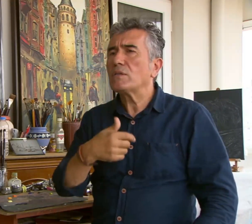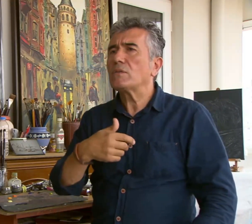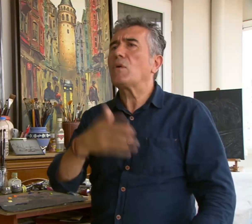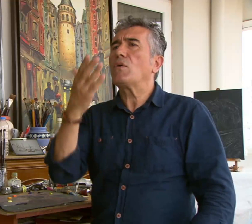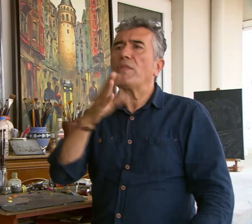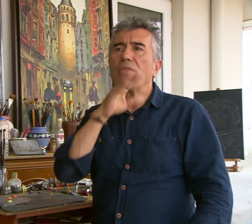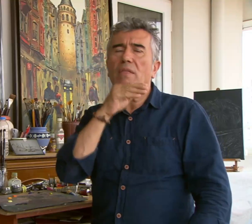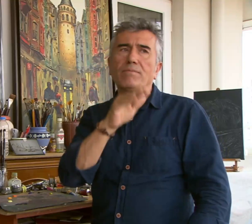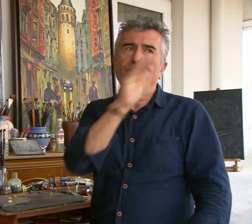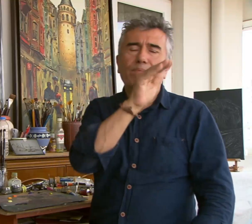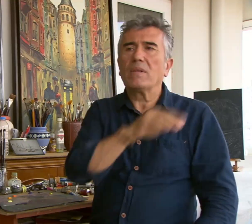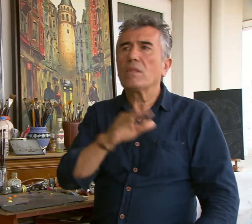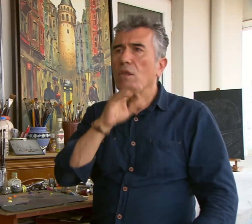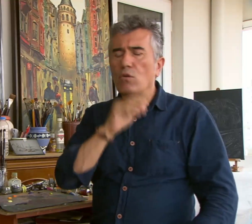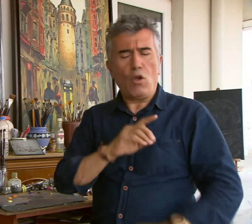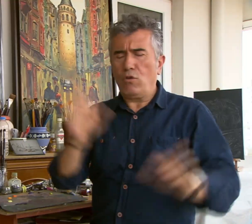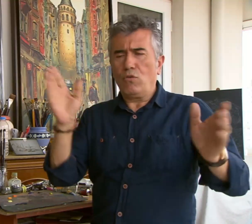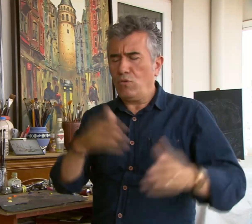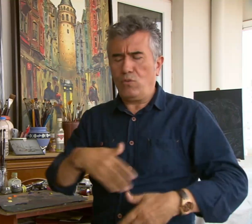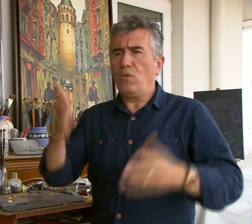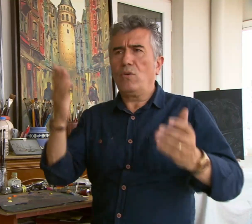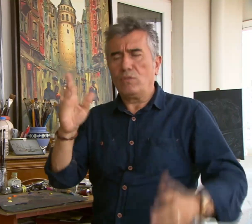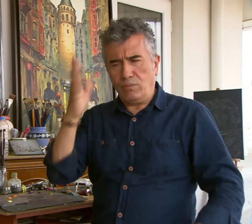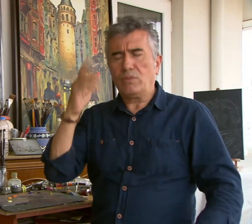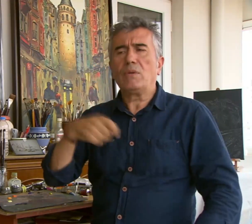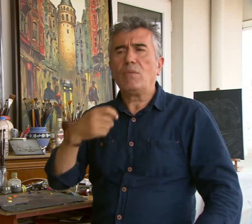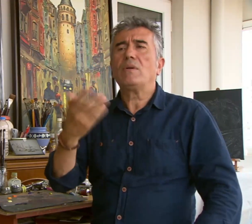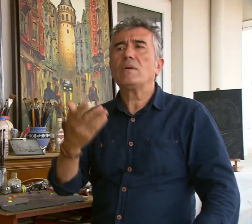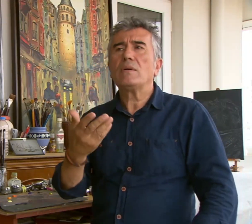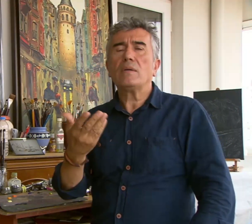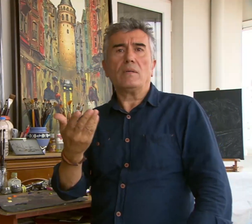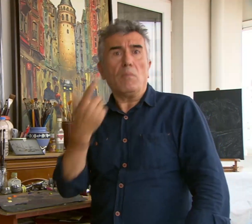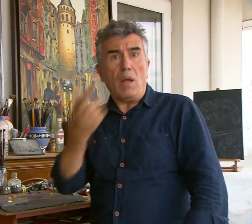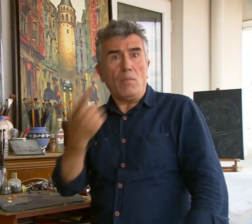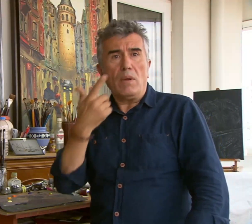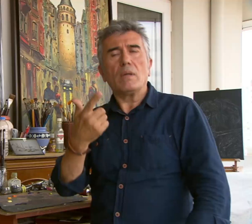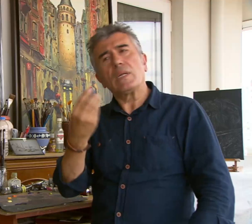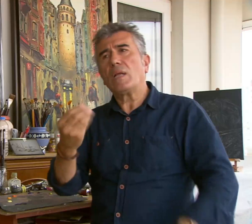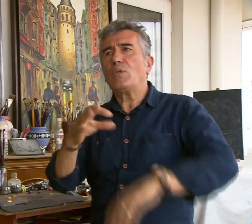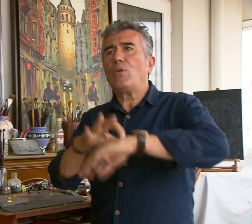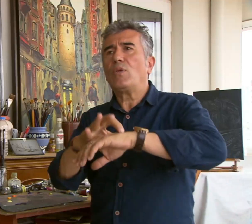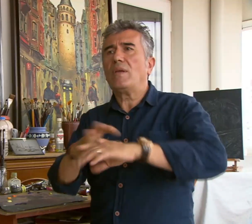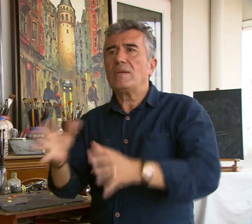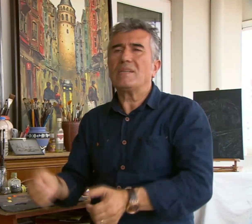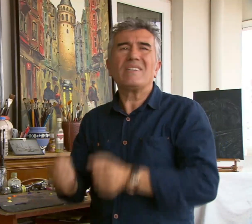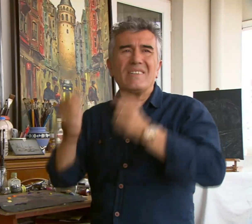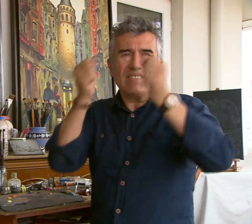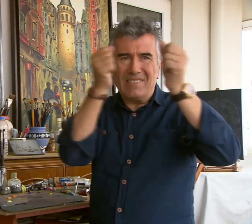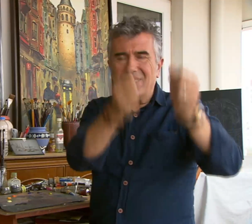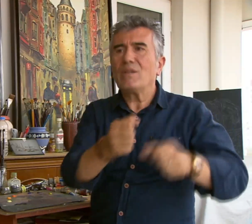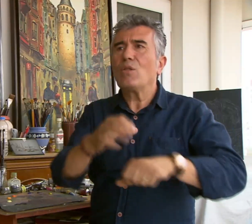oğlumuz işitme engelli. Babam dedeme sormuş. Dedem inkar etmiş. Hayır, işitme engelli olamaz